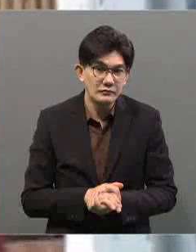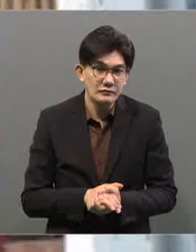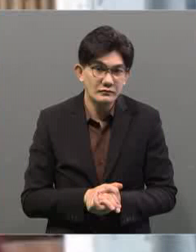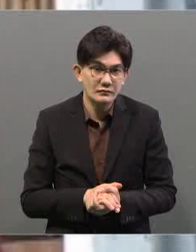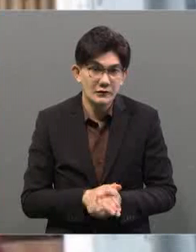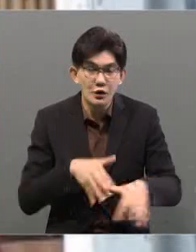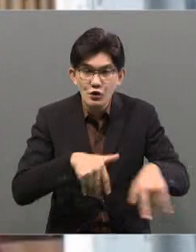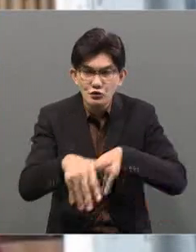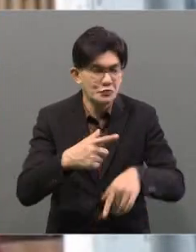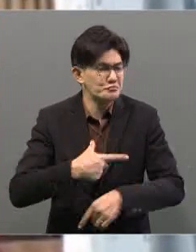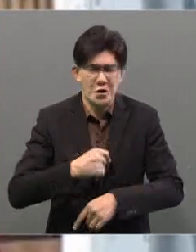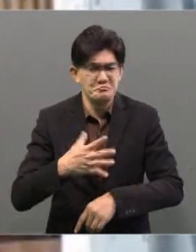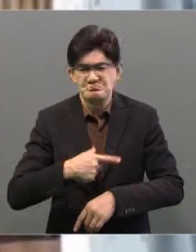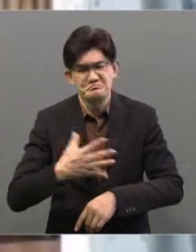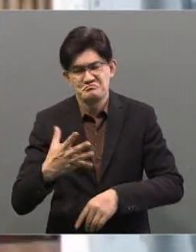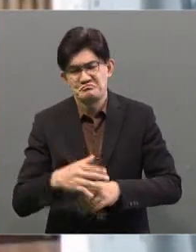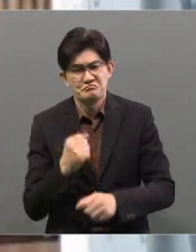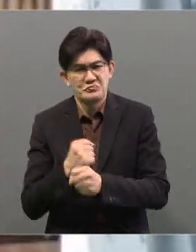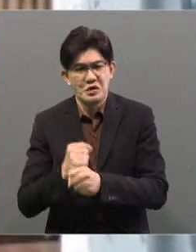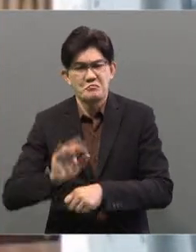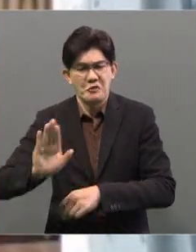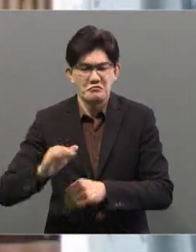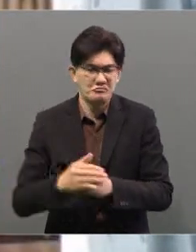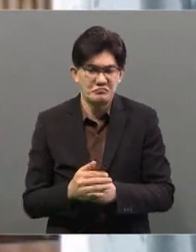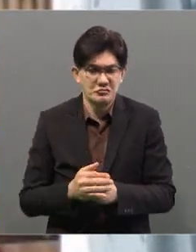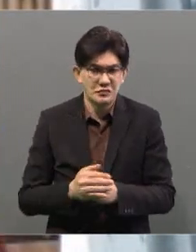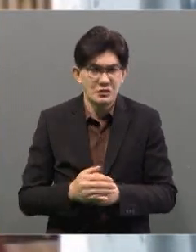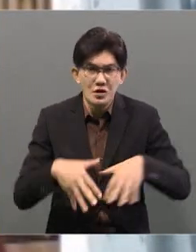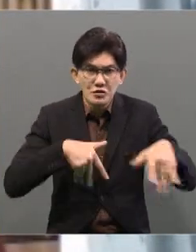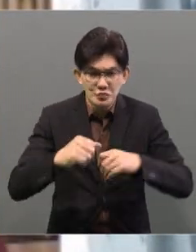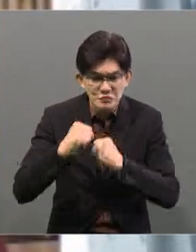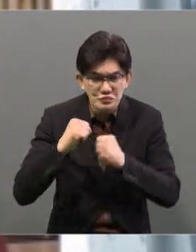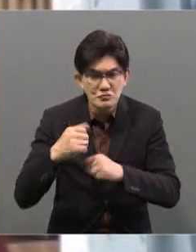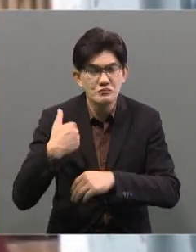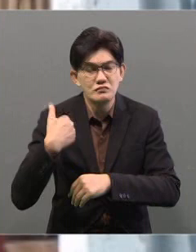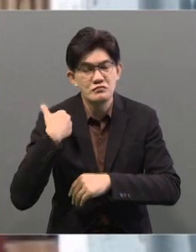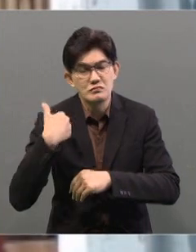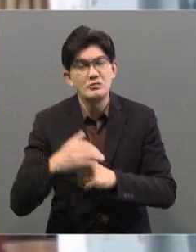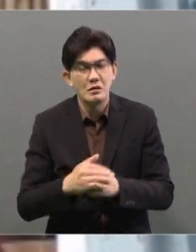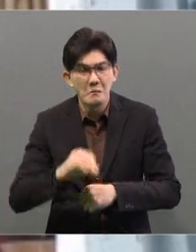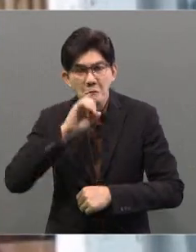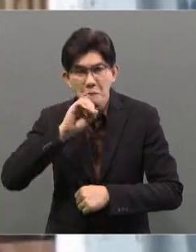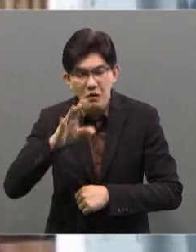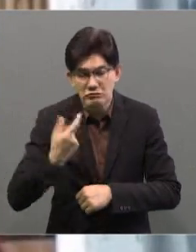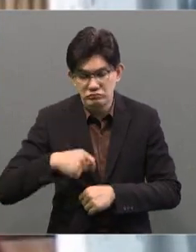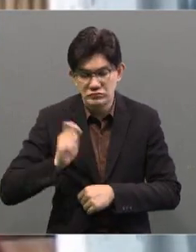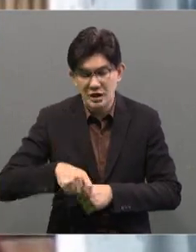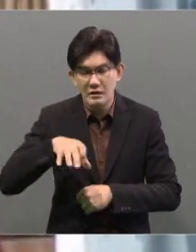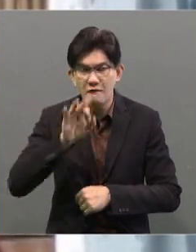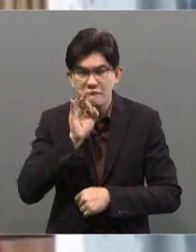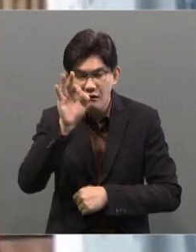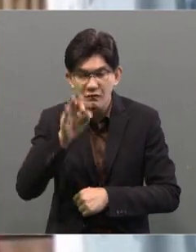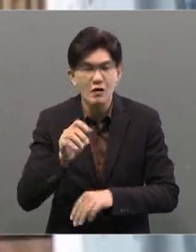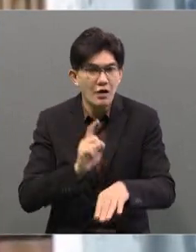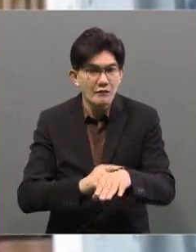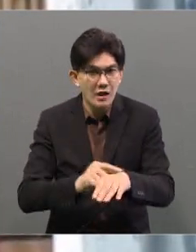ชาวบ้านไม่ชอบการกระทำของเจ้าท่าเขาก็ให้ชาวบ้านเนี่ยสู้แจ้งศาลปกครองเขาก็ให้ระยะเว